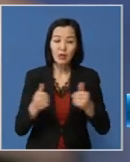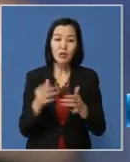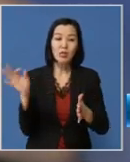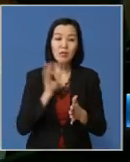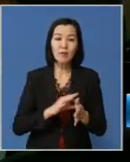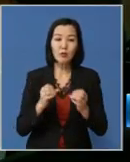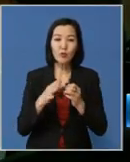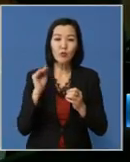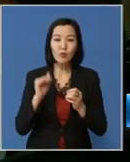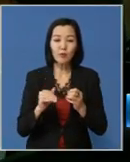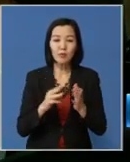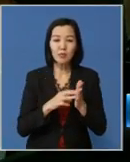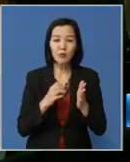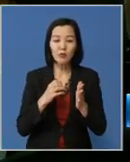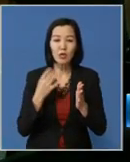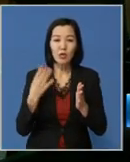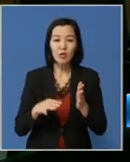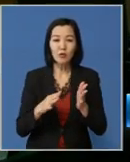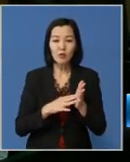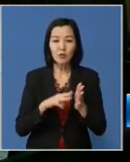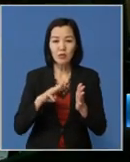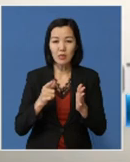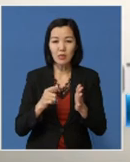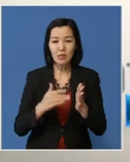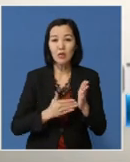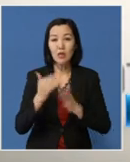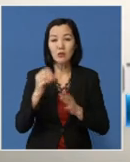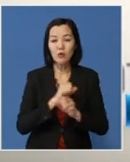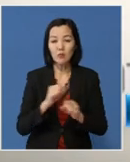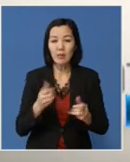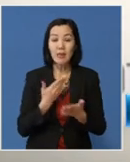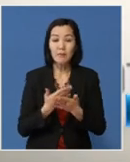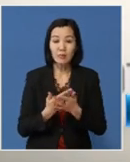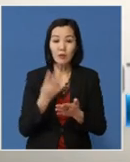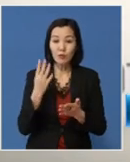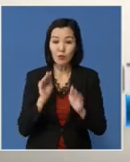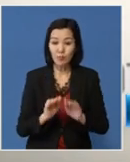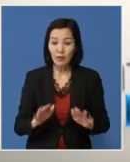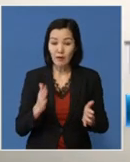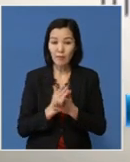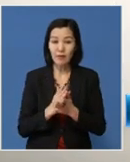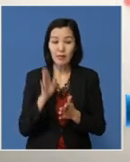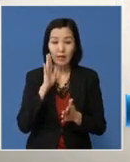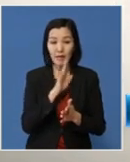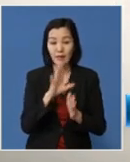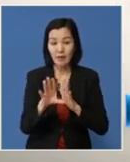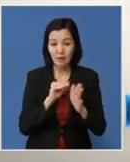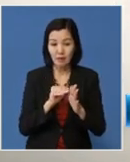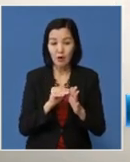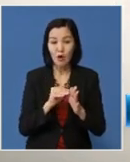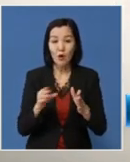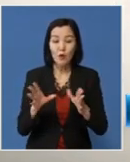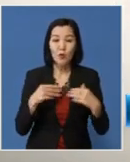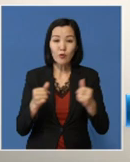табыстың 14849 теңгеден аспауы. Мысалға біз 4 баланы тәрбиелеп отырған ананы алдық. Отбасының